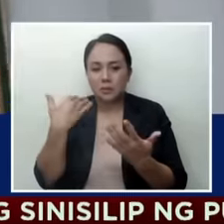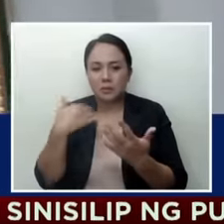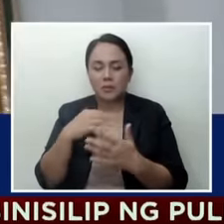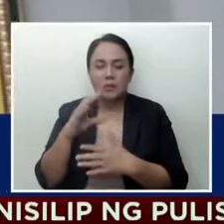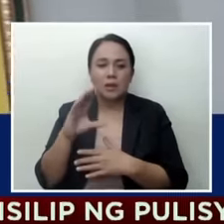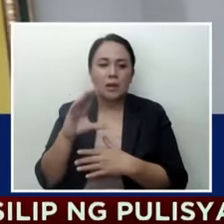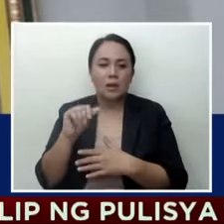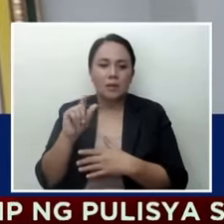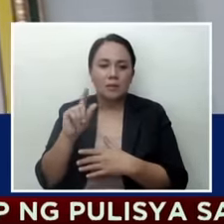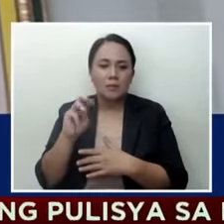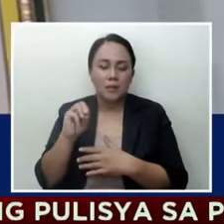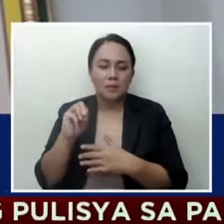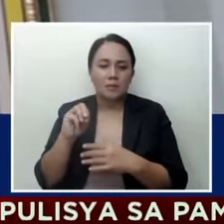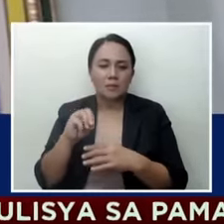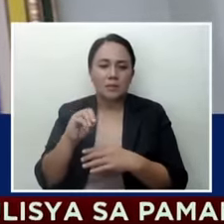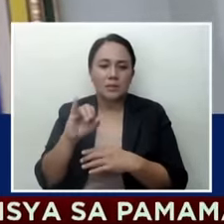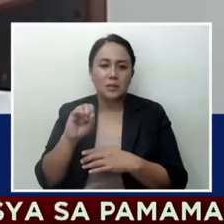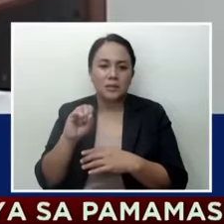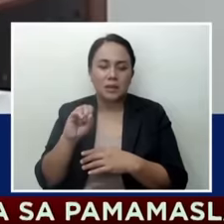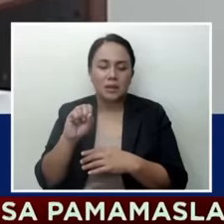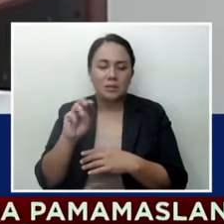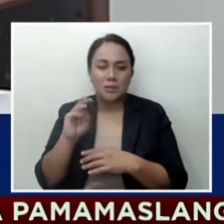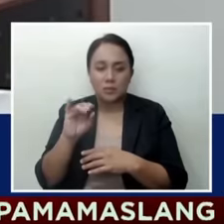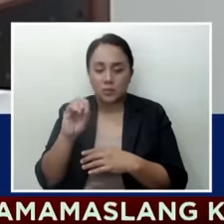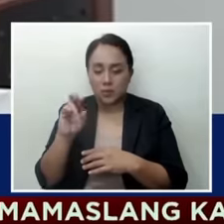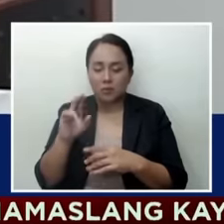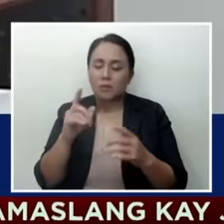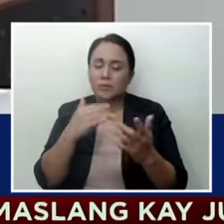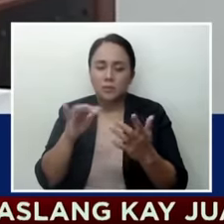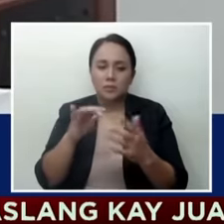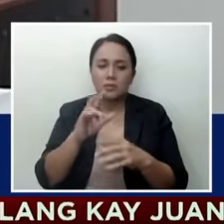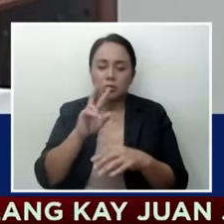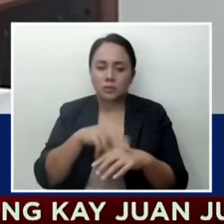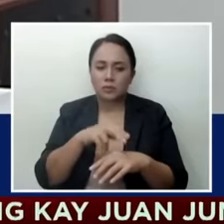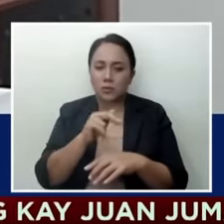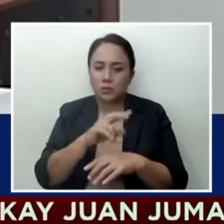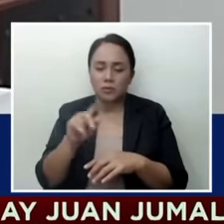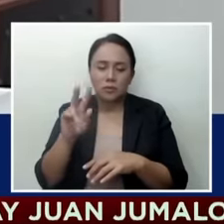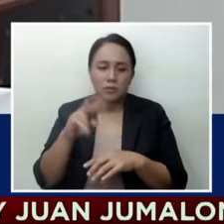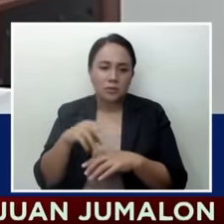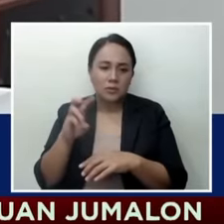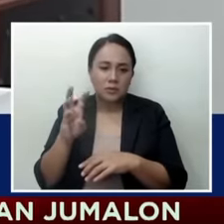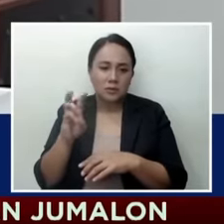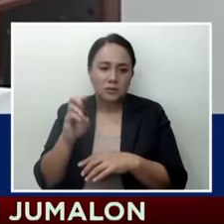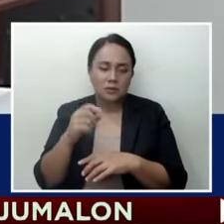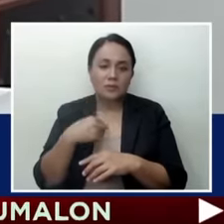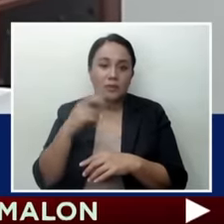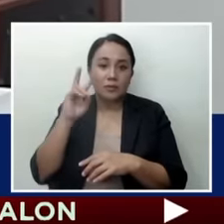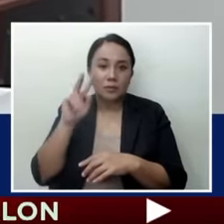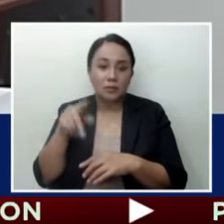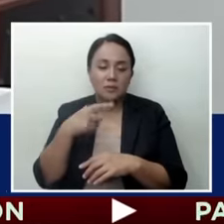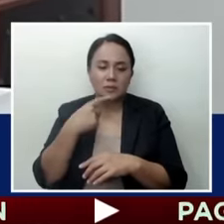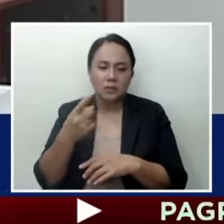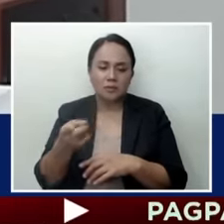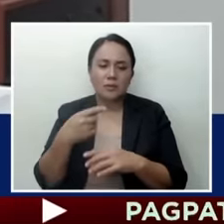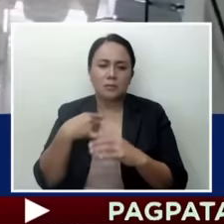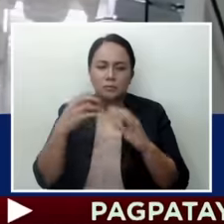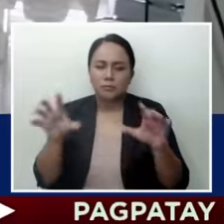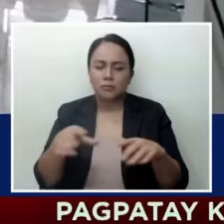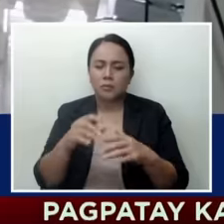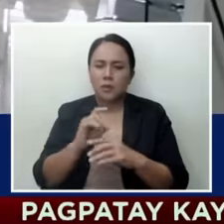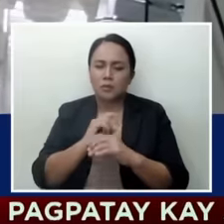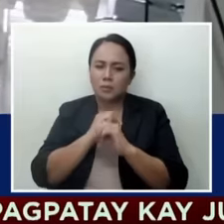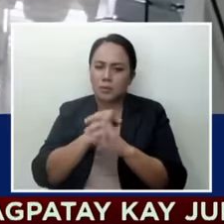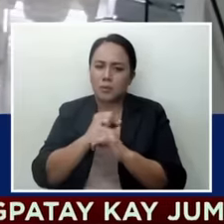noong 2013 hanggang 2016. Ayon kay Vice Mayor Antonio Lawas Sr., aktibo si Humalon sa pagsulong